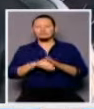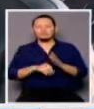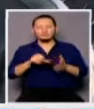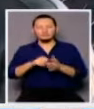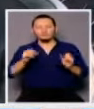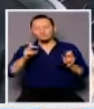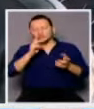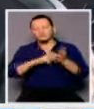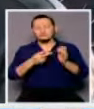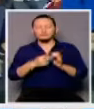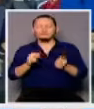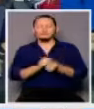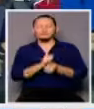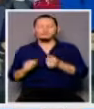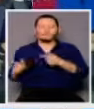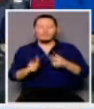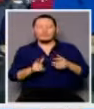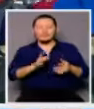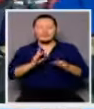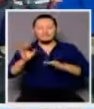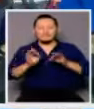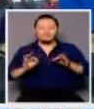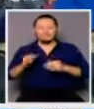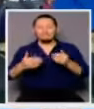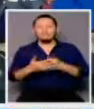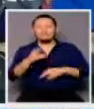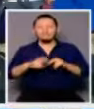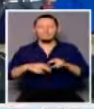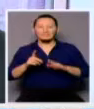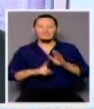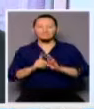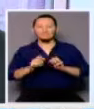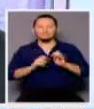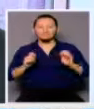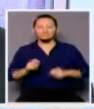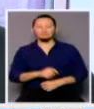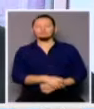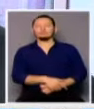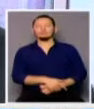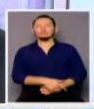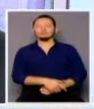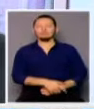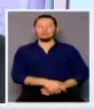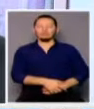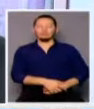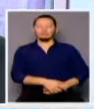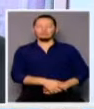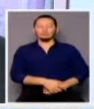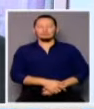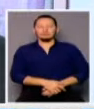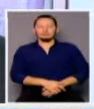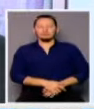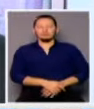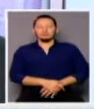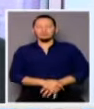арнайы жобалық сметалық құжаттамасы жасақталып, жаңа ғимарат салынған. Қазіргі кезеңде мекемеде 40 адам жұмыс істеп